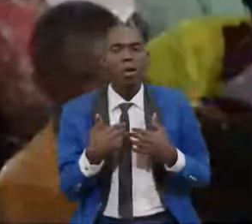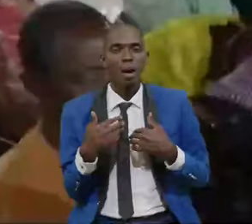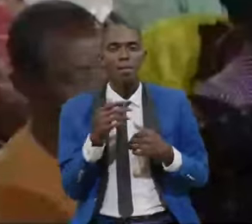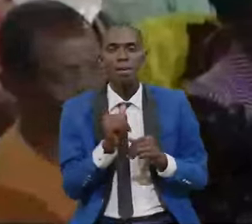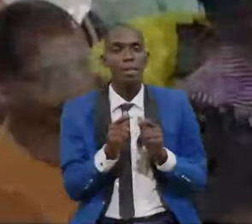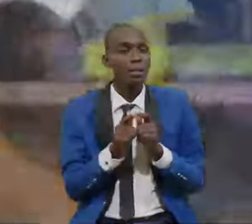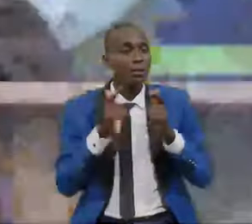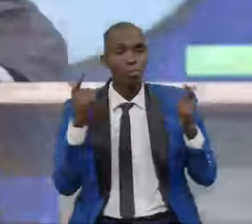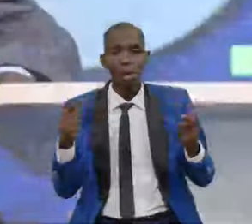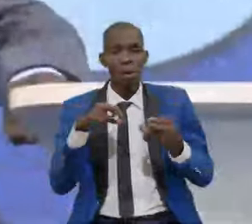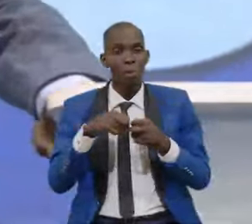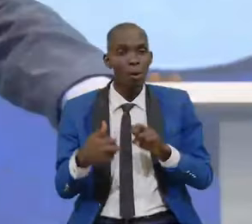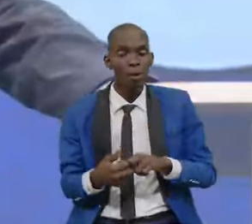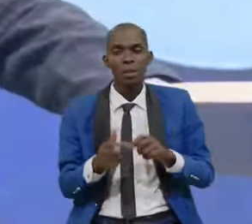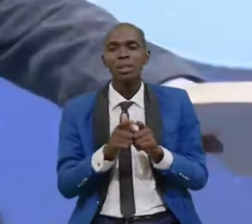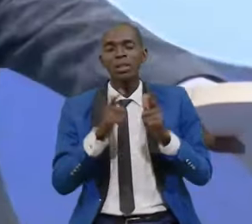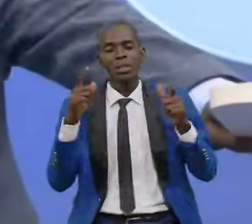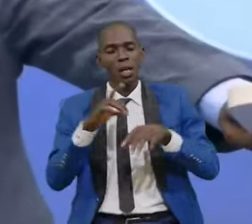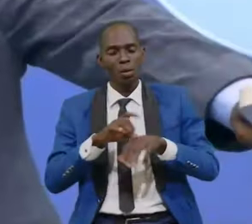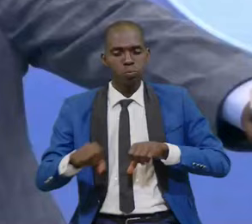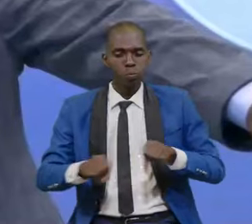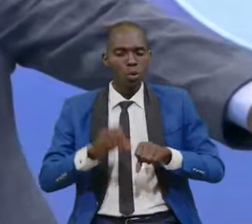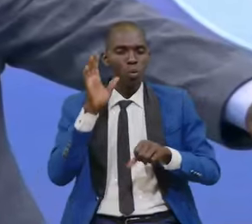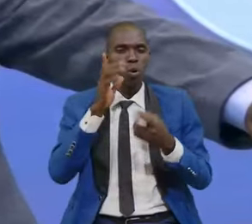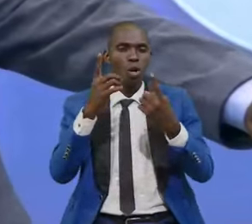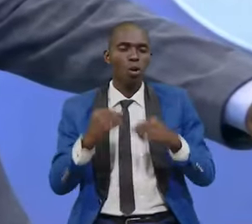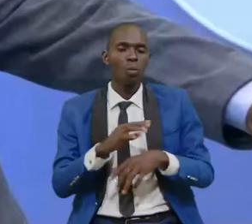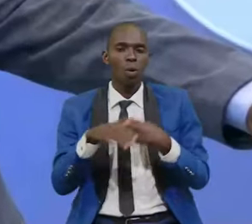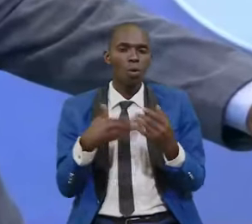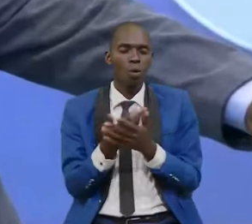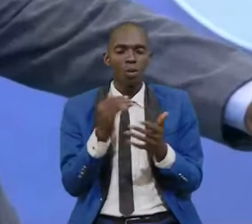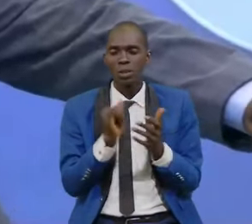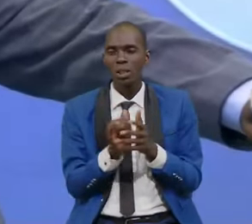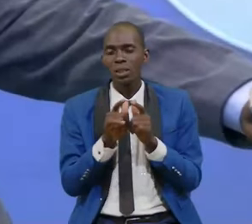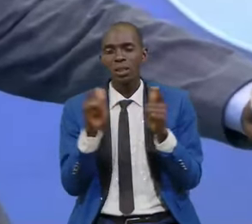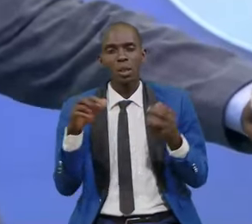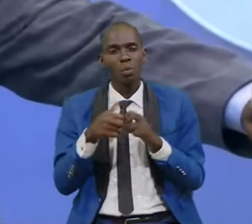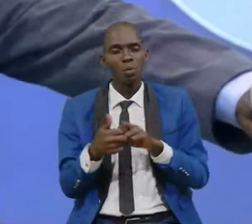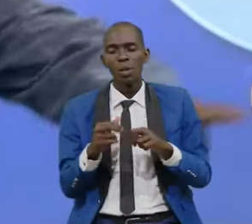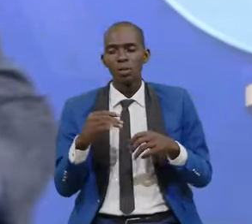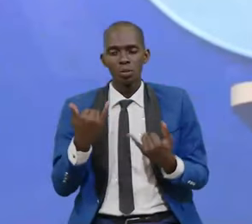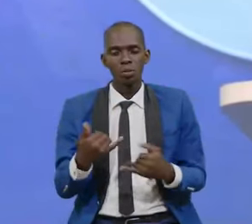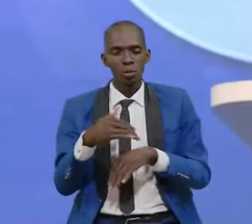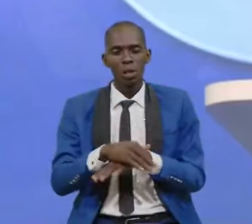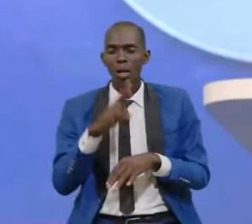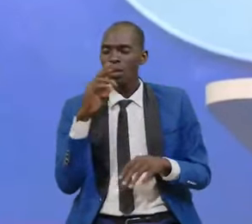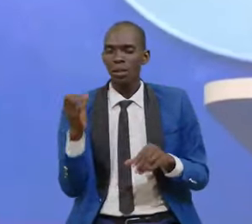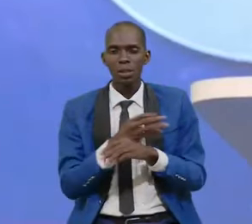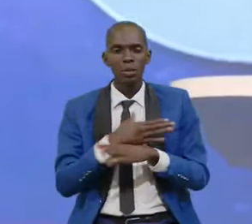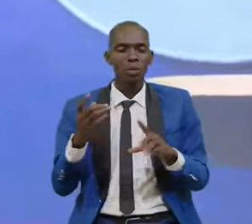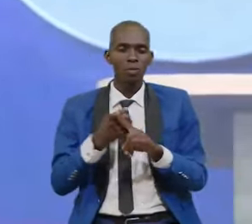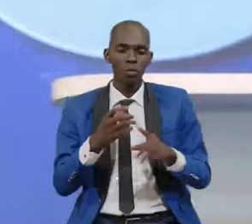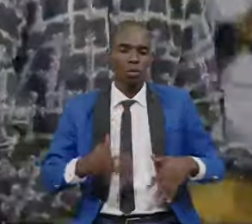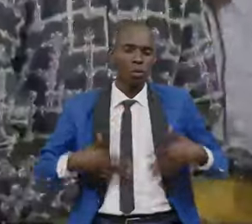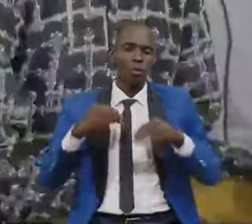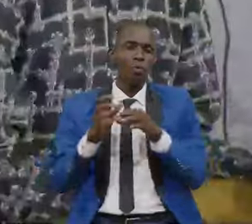Tu as un grand problème, un grand tremblement de terre. Et tous ces grands problèmes ce soir sont balayés de ta vie au